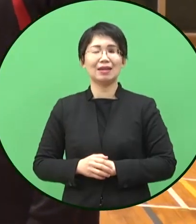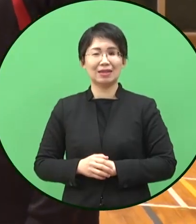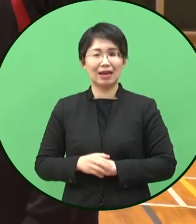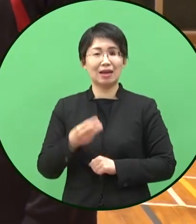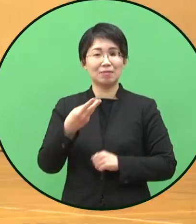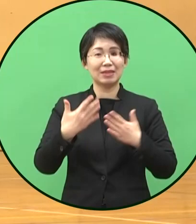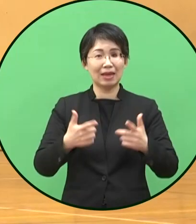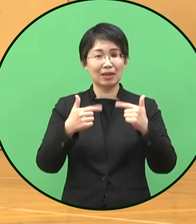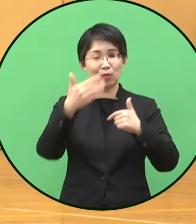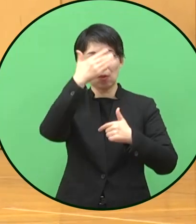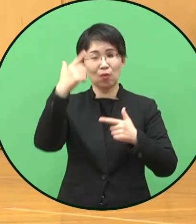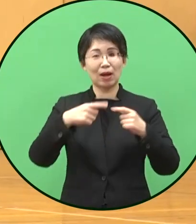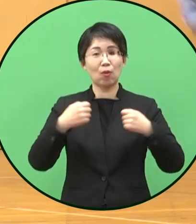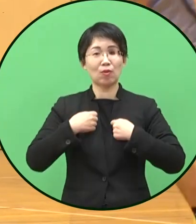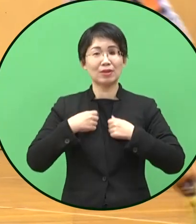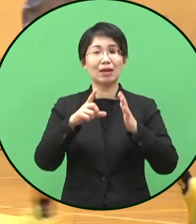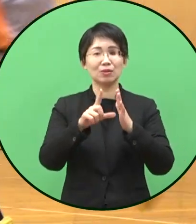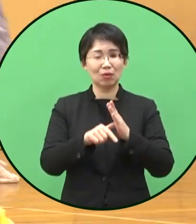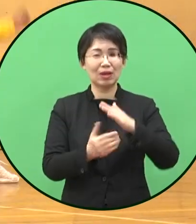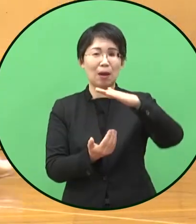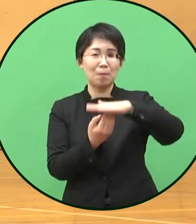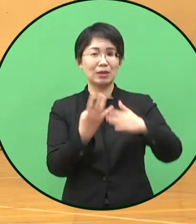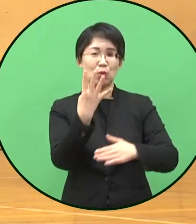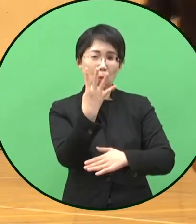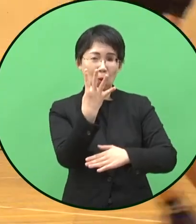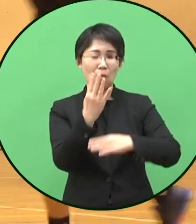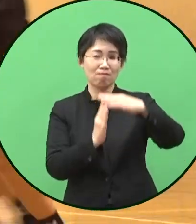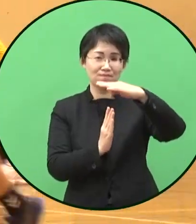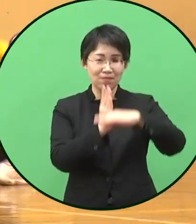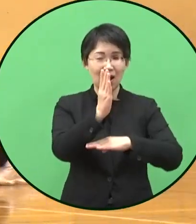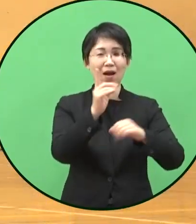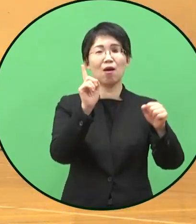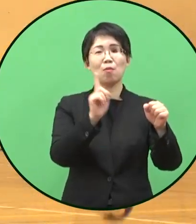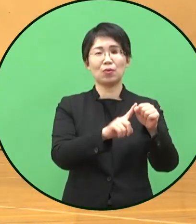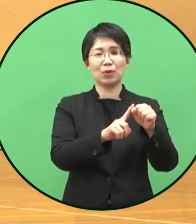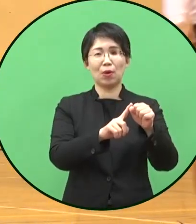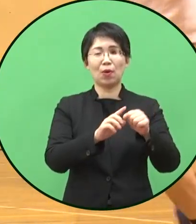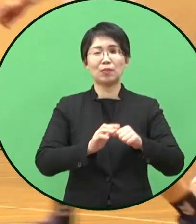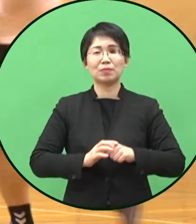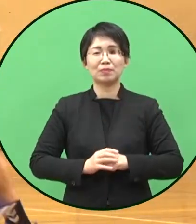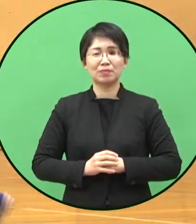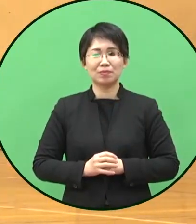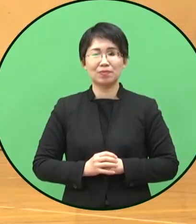三重とコアク国体ではベスト4以上を目標としています。